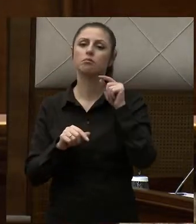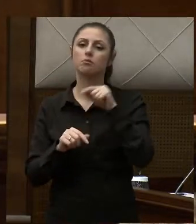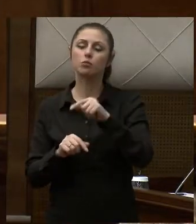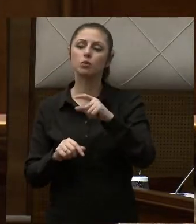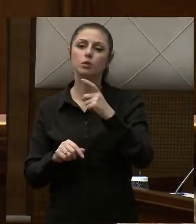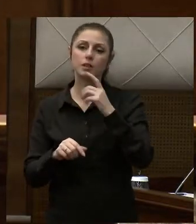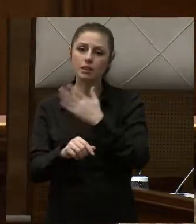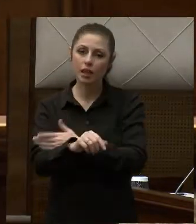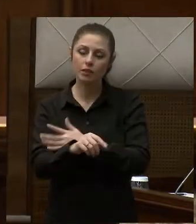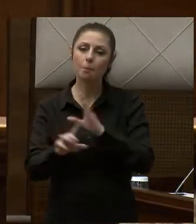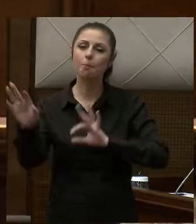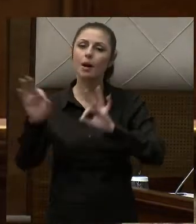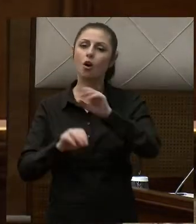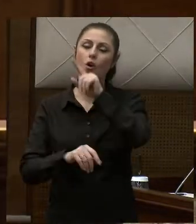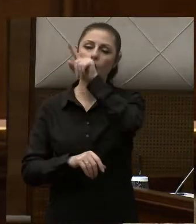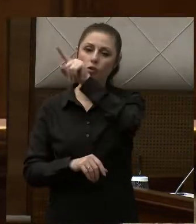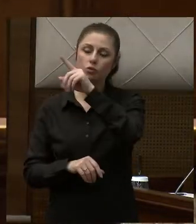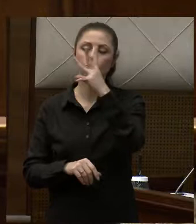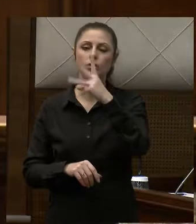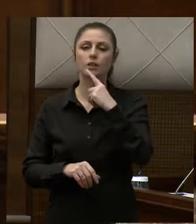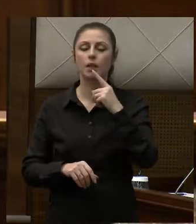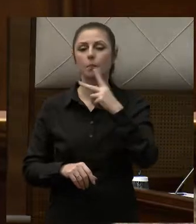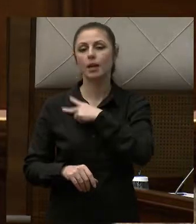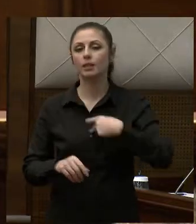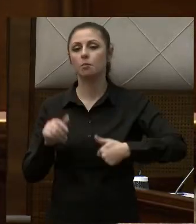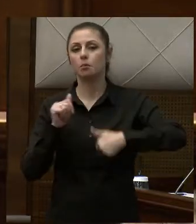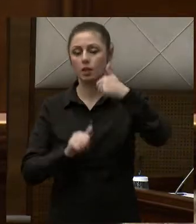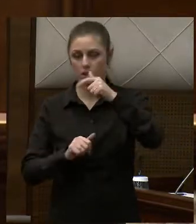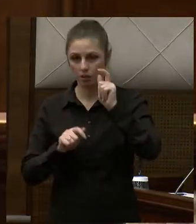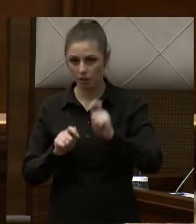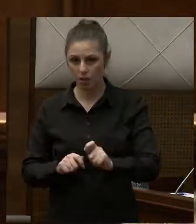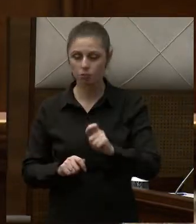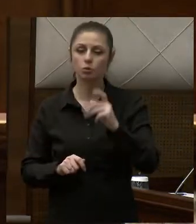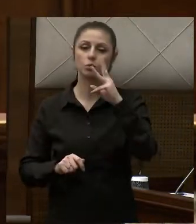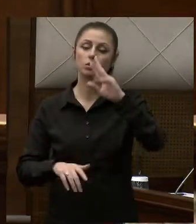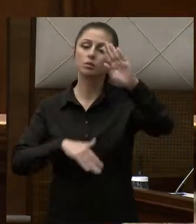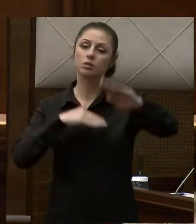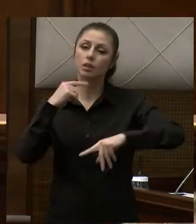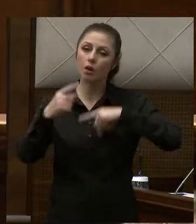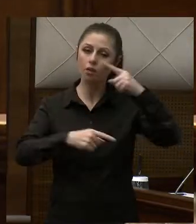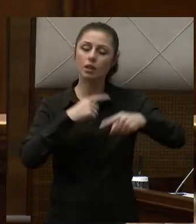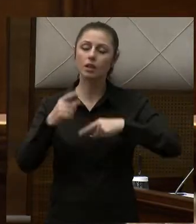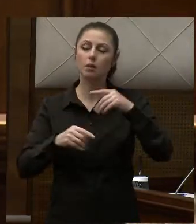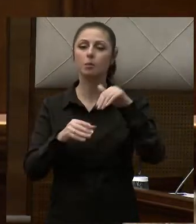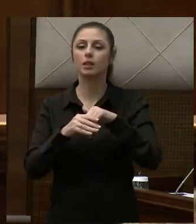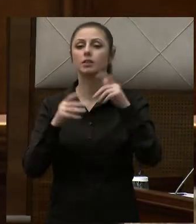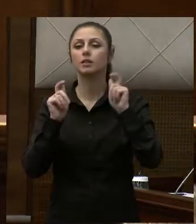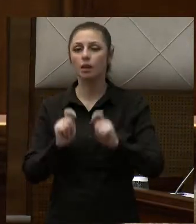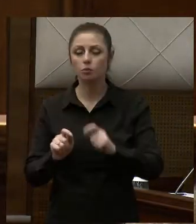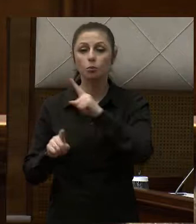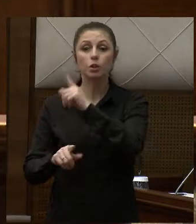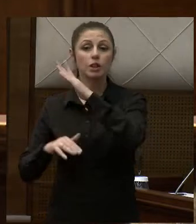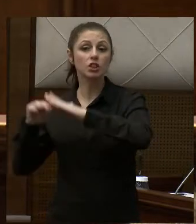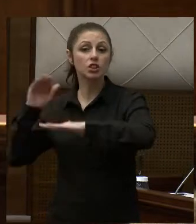başkanlığı yapmış Beyoğlu'nda, 3 dönemde milletvekilliği yapmıştır ve bu inşaatın teknik sorumlusudur,